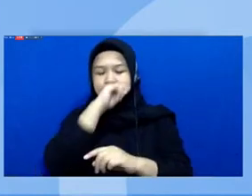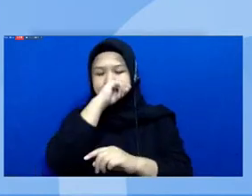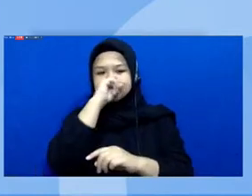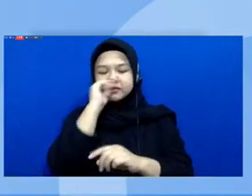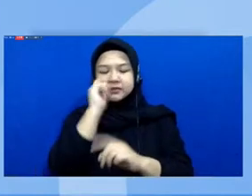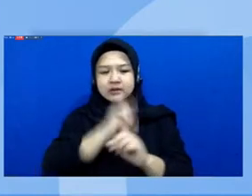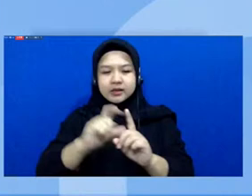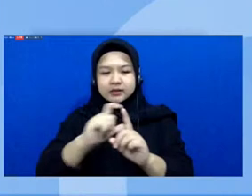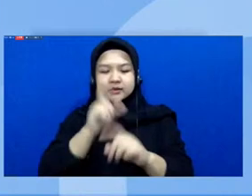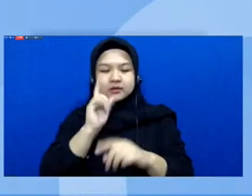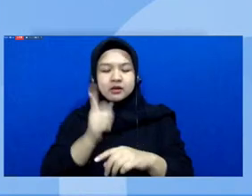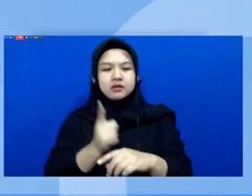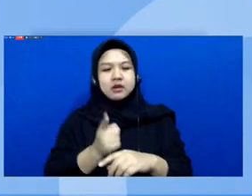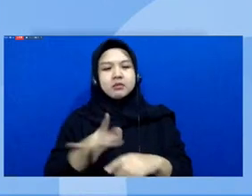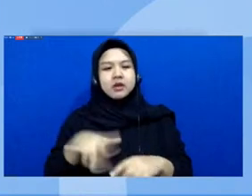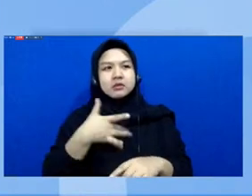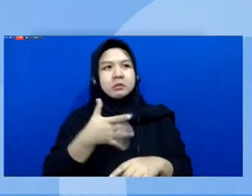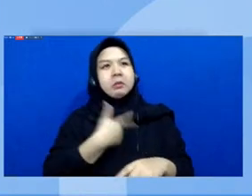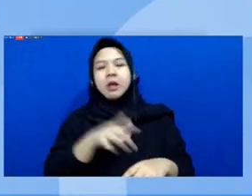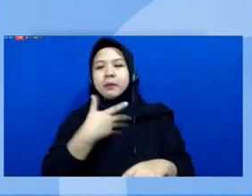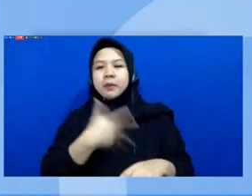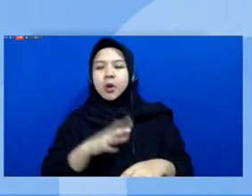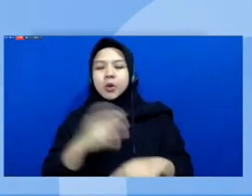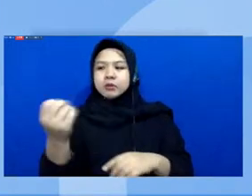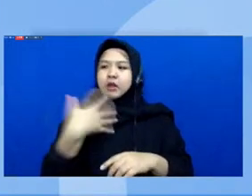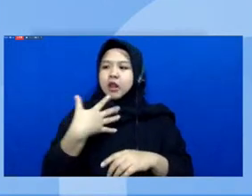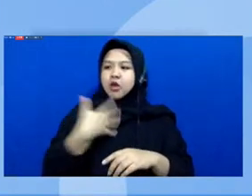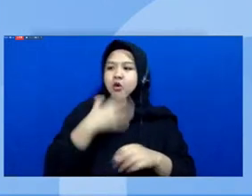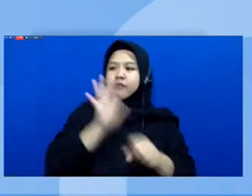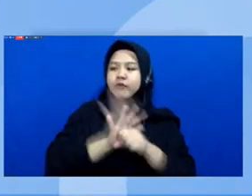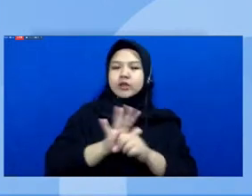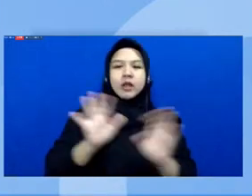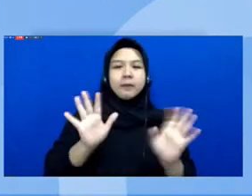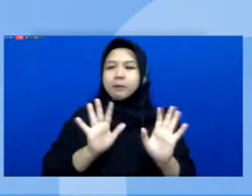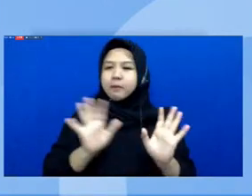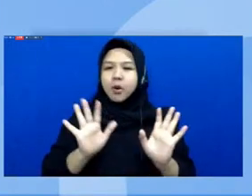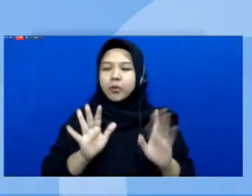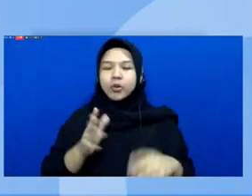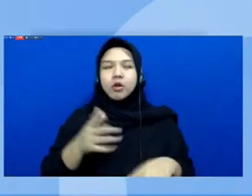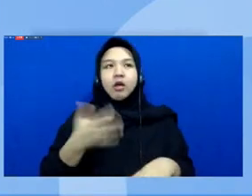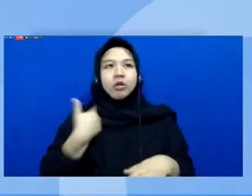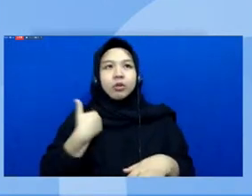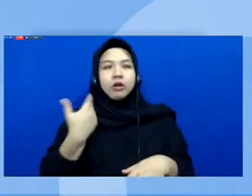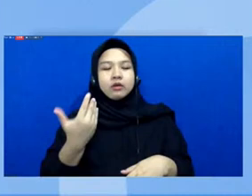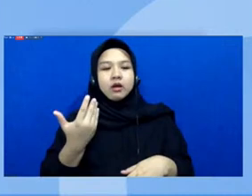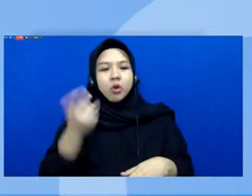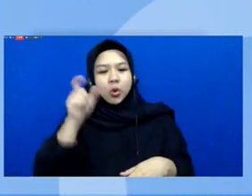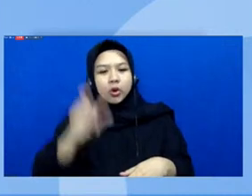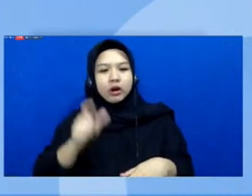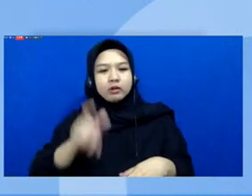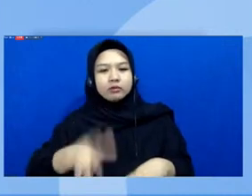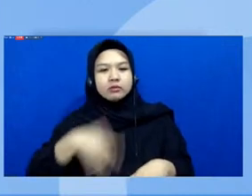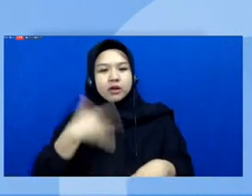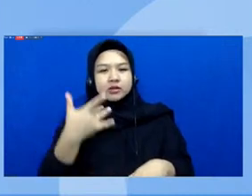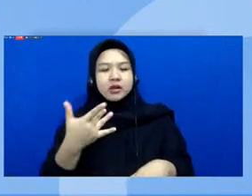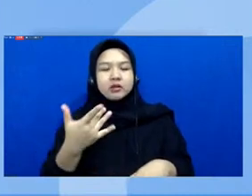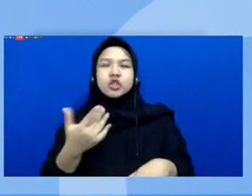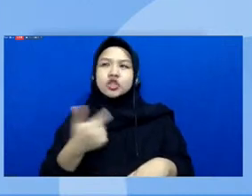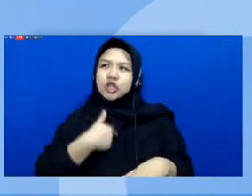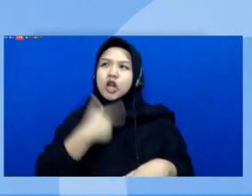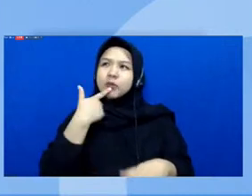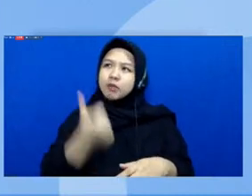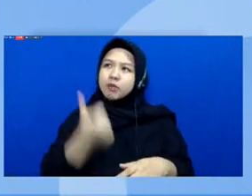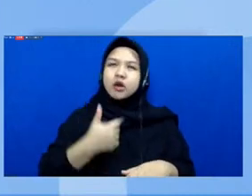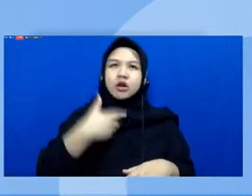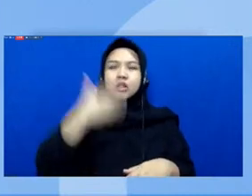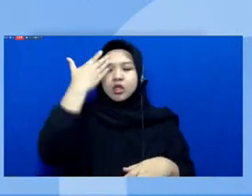ada satu anggapan, saya tidak mau di-COVID-kan. Ada juga orang yang merasa, saya lebih baik nggak usah tahu